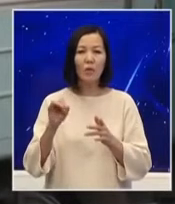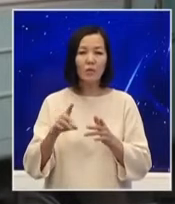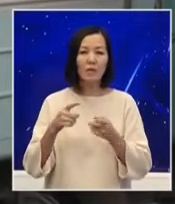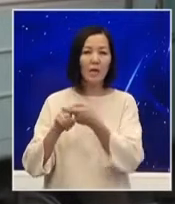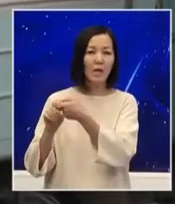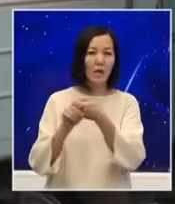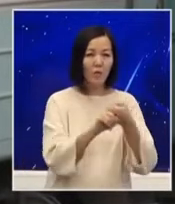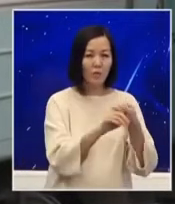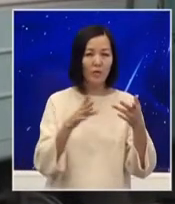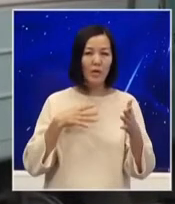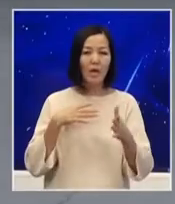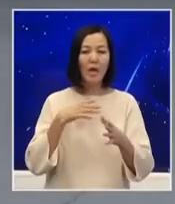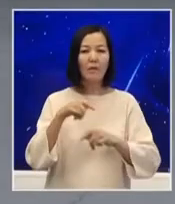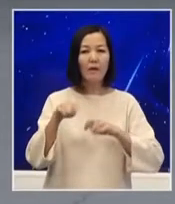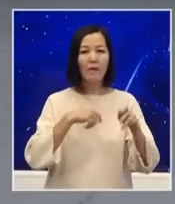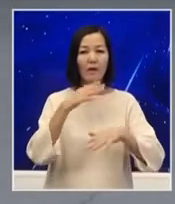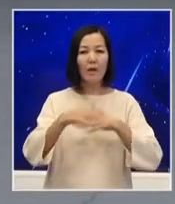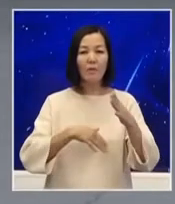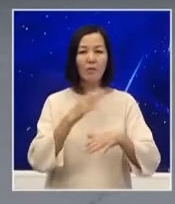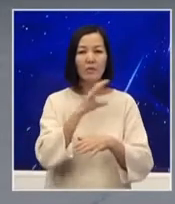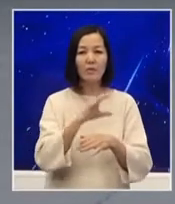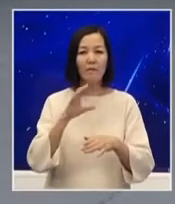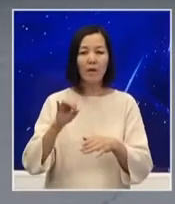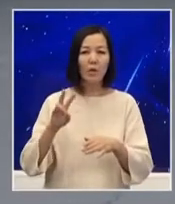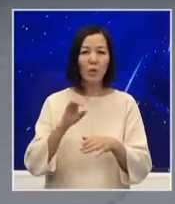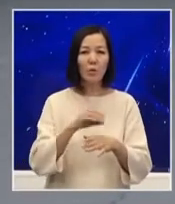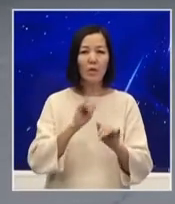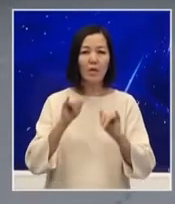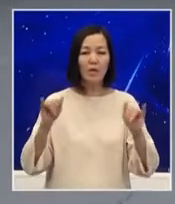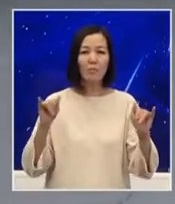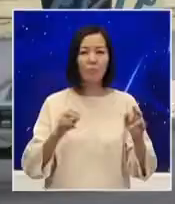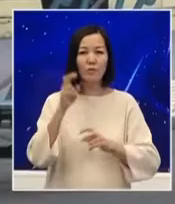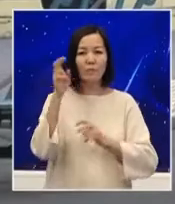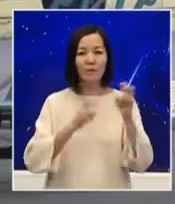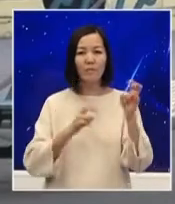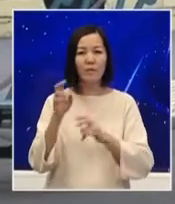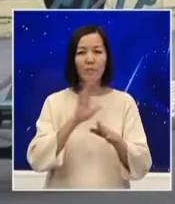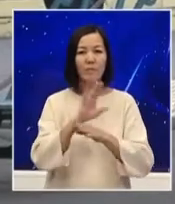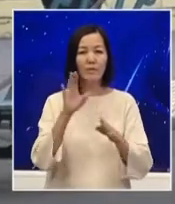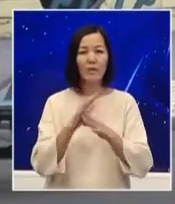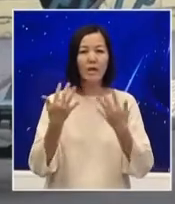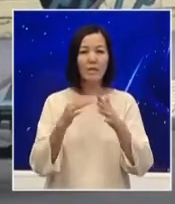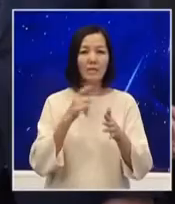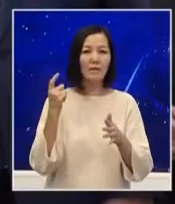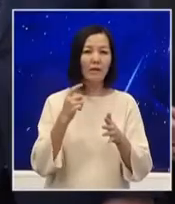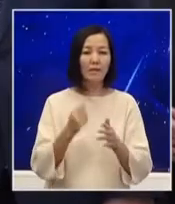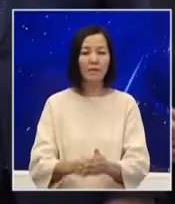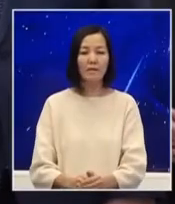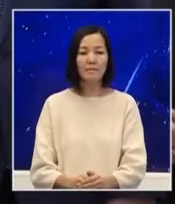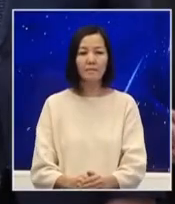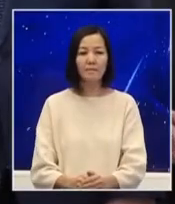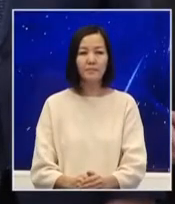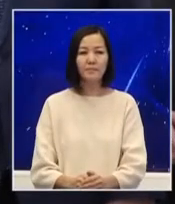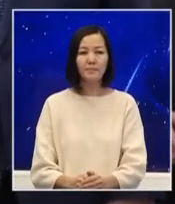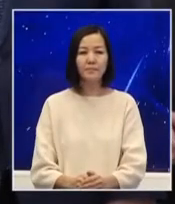позволит увеличить товарооборот юга и севера региона и даст импульс развитию промышленности, производства и сельского хозяйства. Мы вот